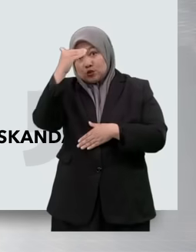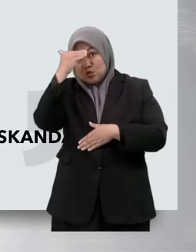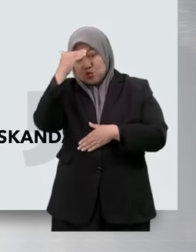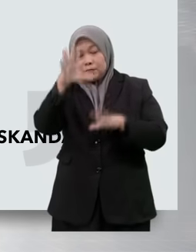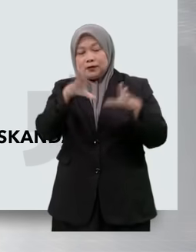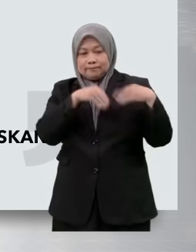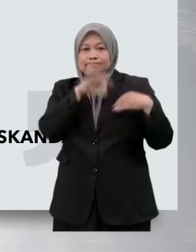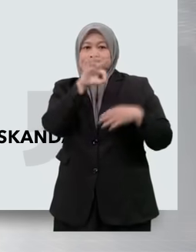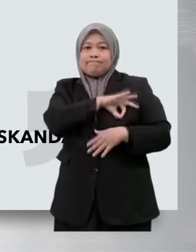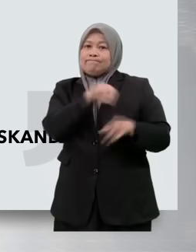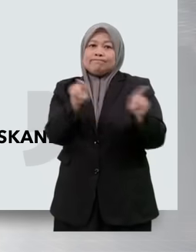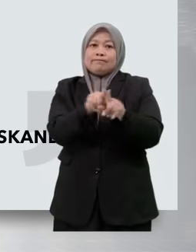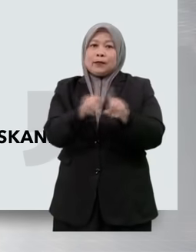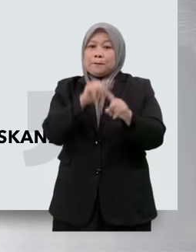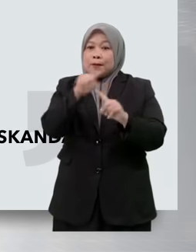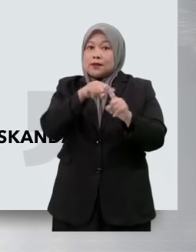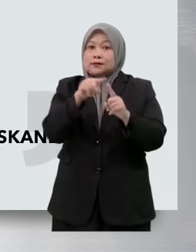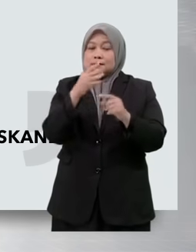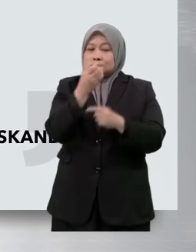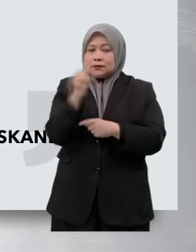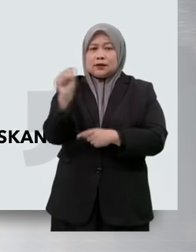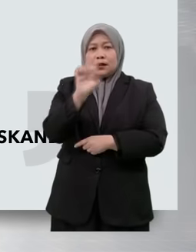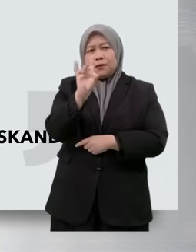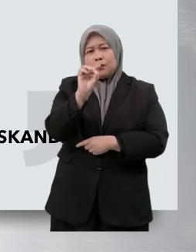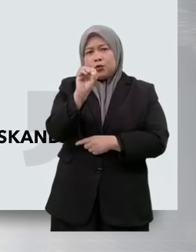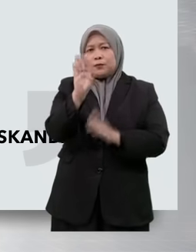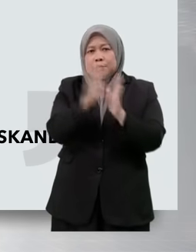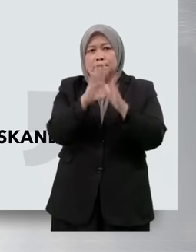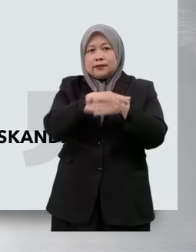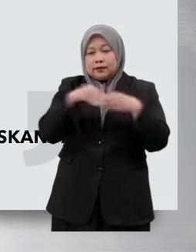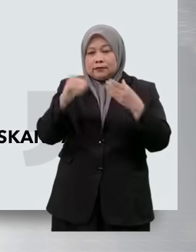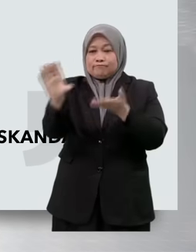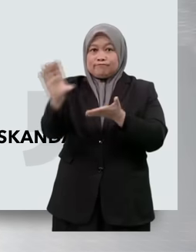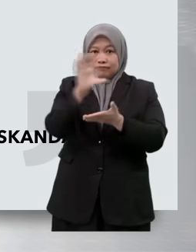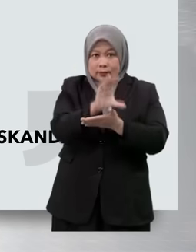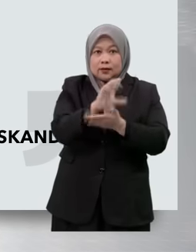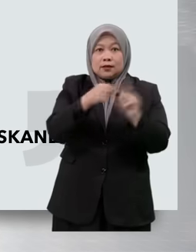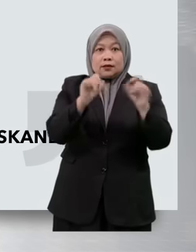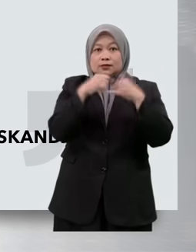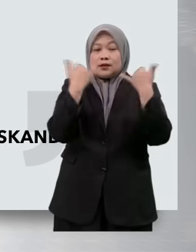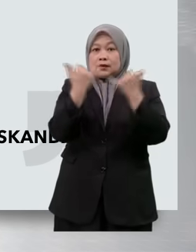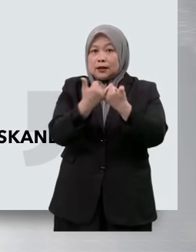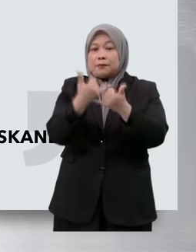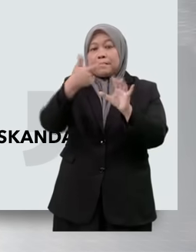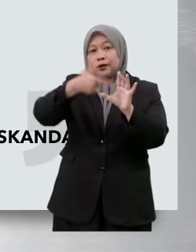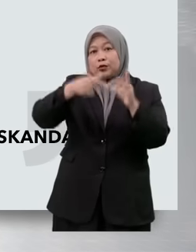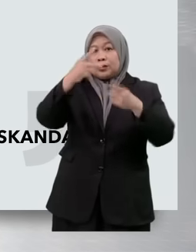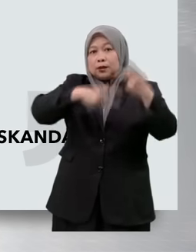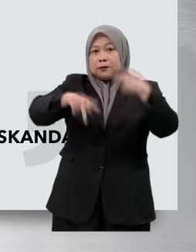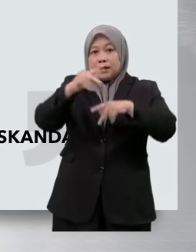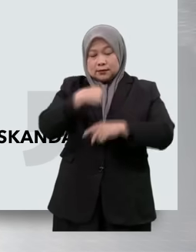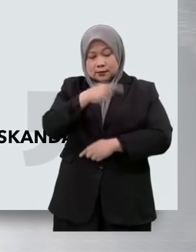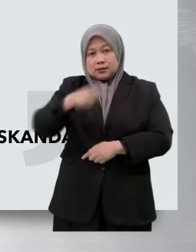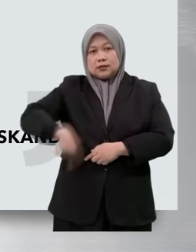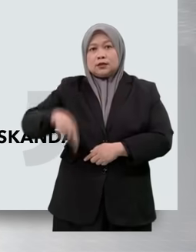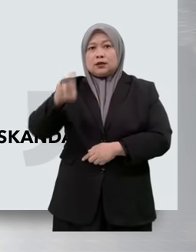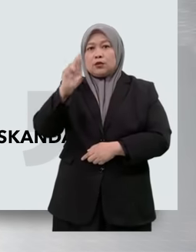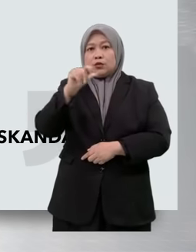manfaatnya apabila sebanyak 80 billion Ringgit pelaburan daripada Syarikat Petruk kimia terbesar Cina